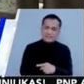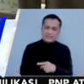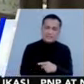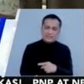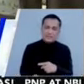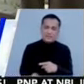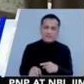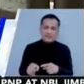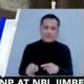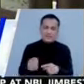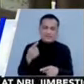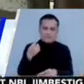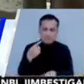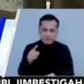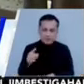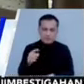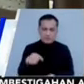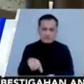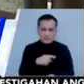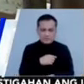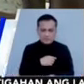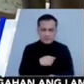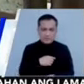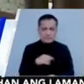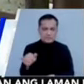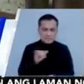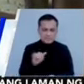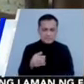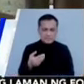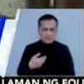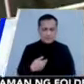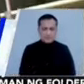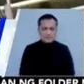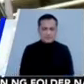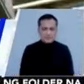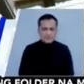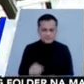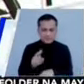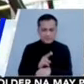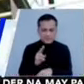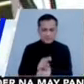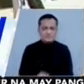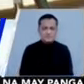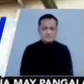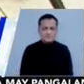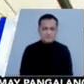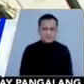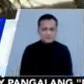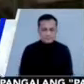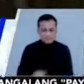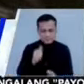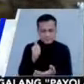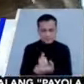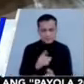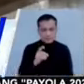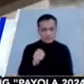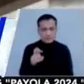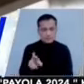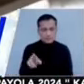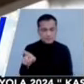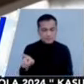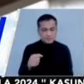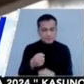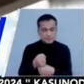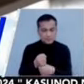mga katulad ko, magagamit na namin. Kinumpirma ng DOTR na may mga ginagawa nga silang